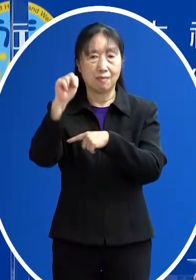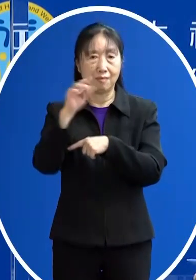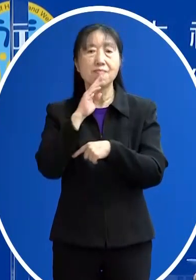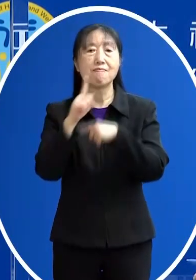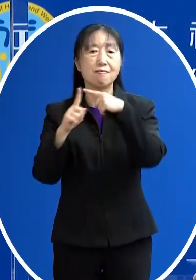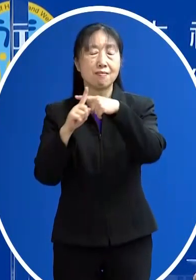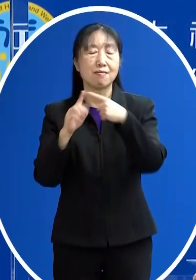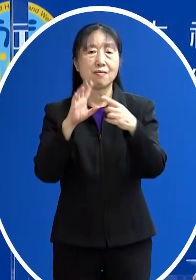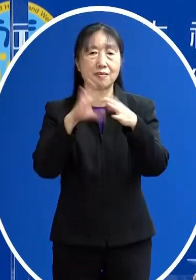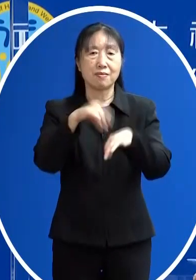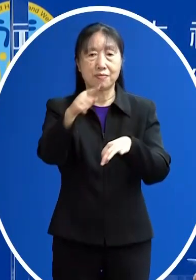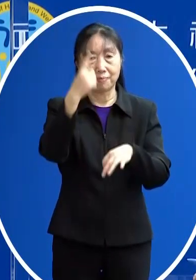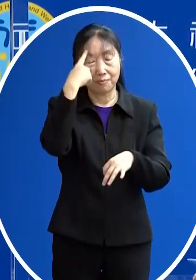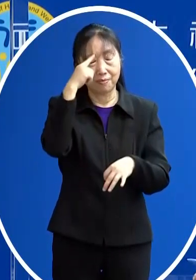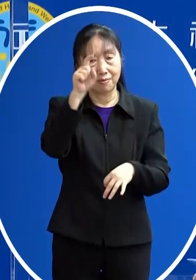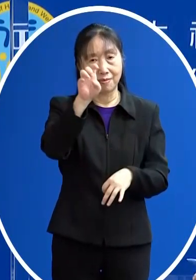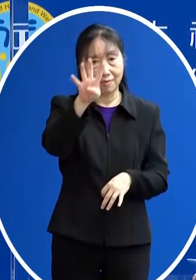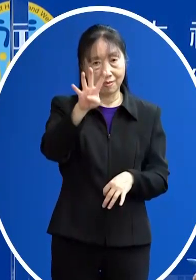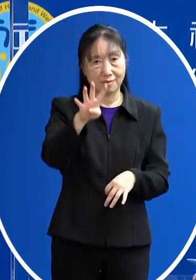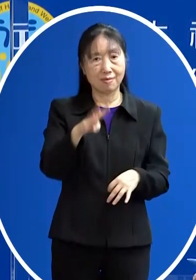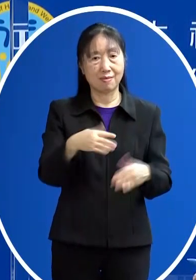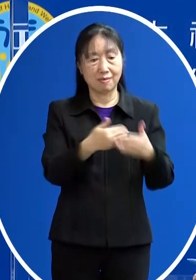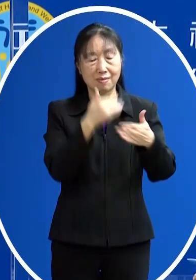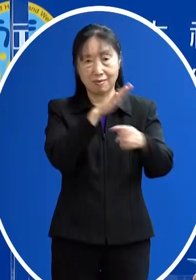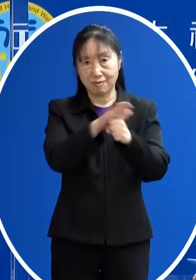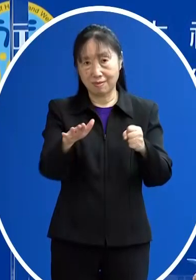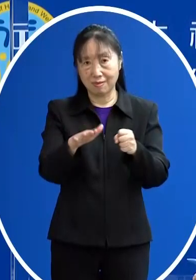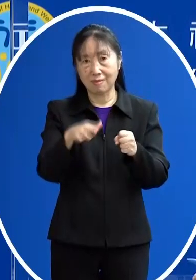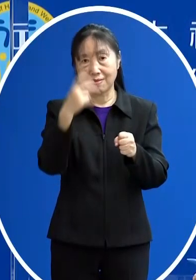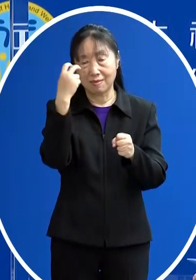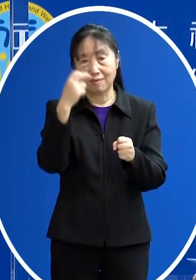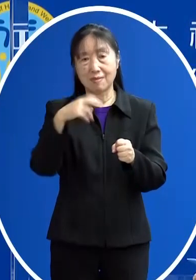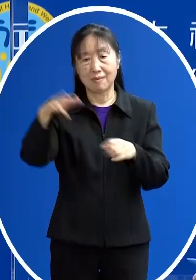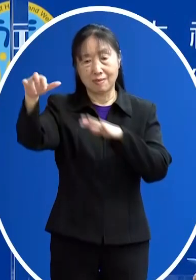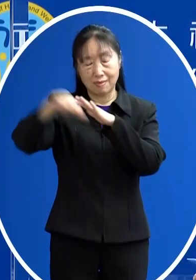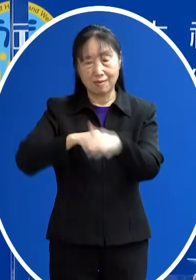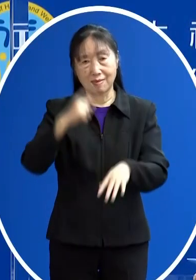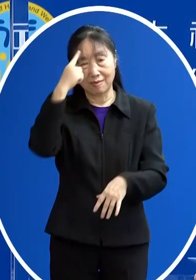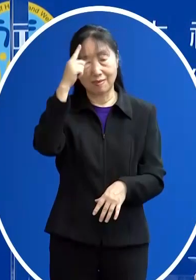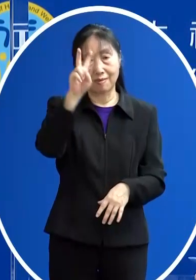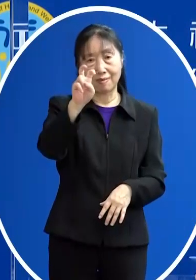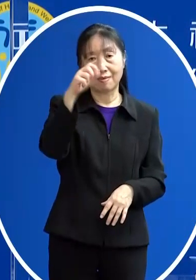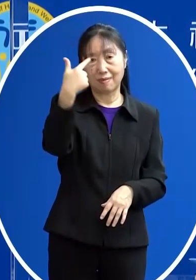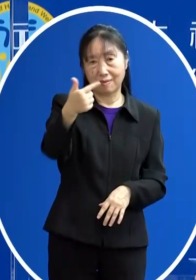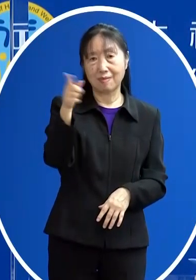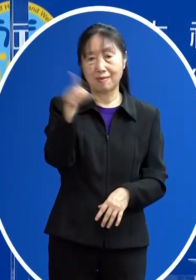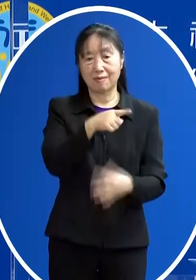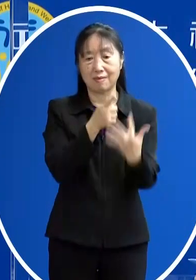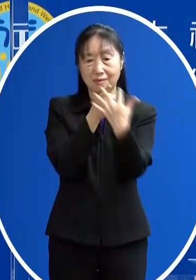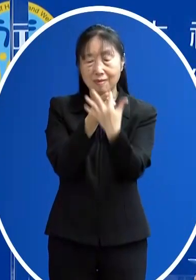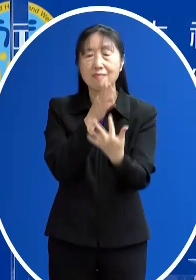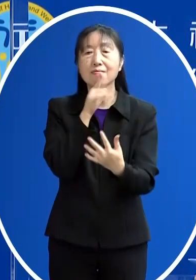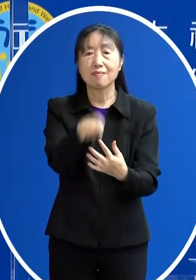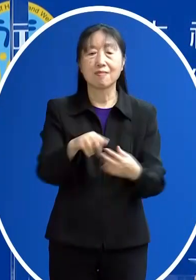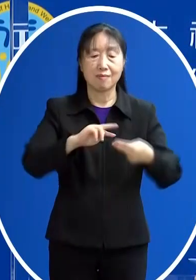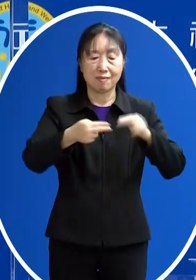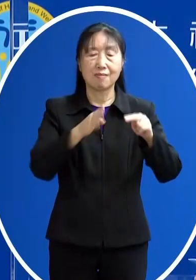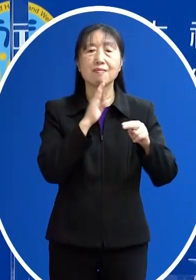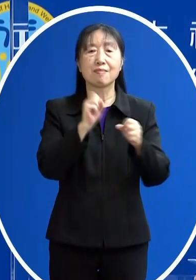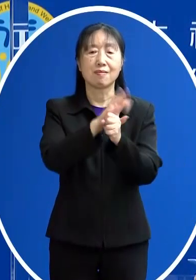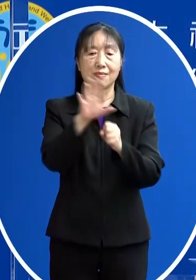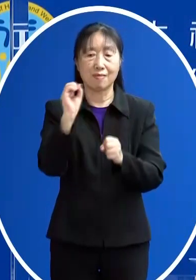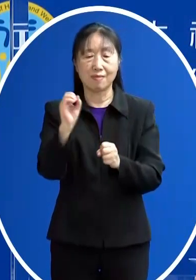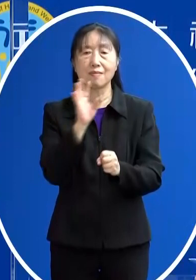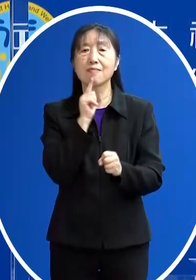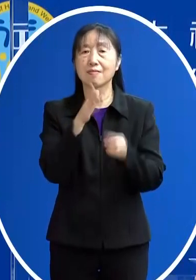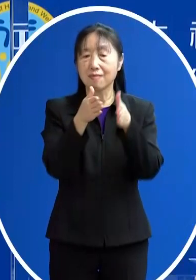离开14天的检疫之后，长达这个入境后26天才被我们验到，那也定序确认是 Omicron，